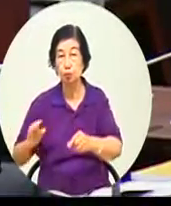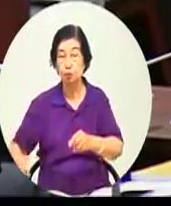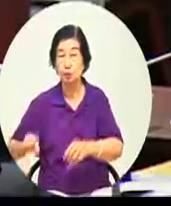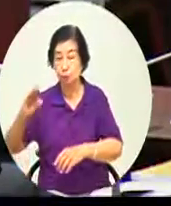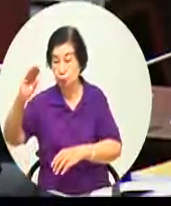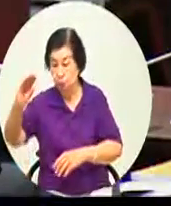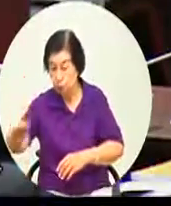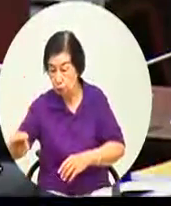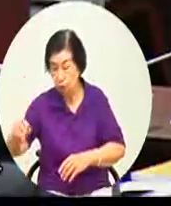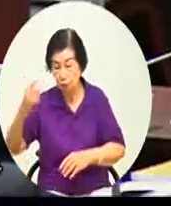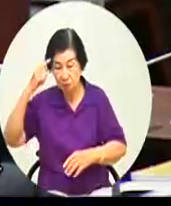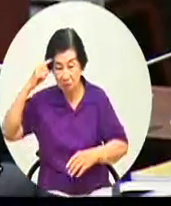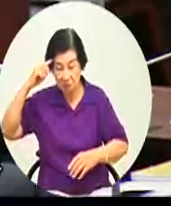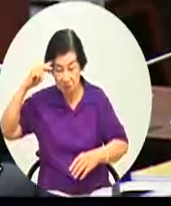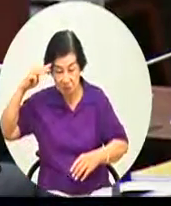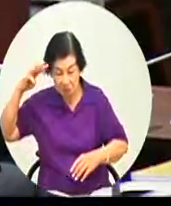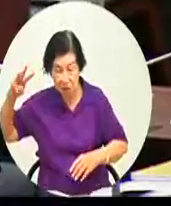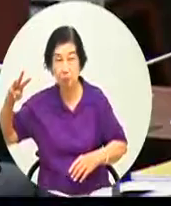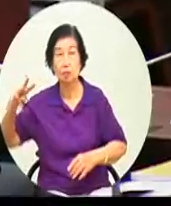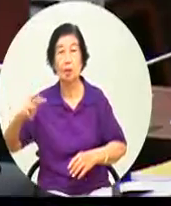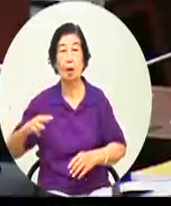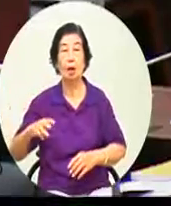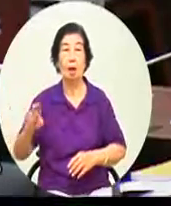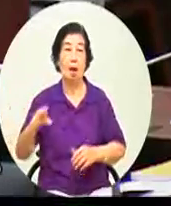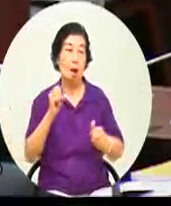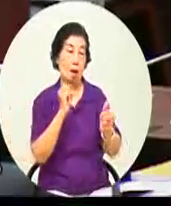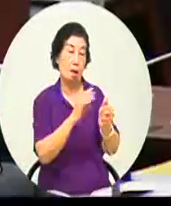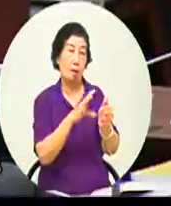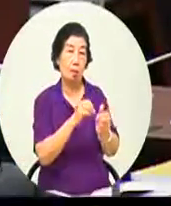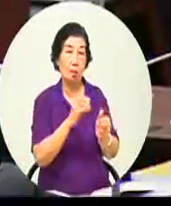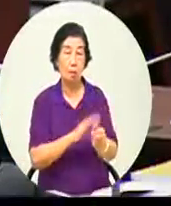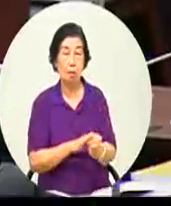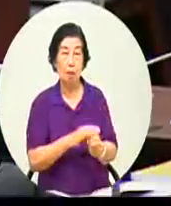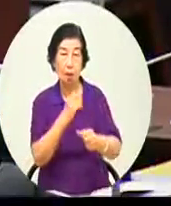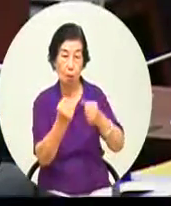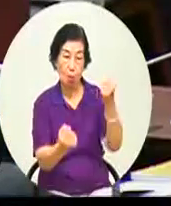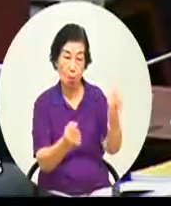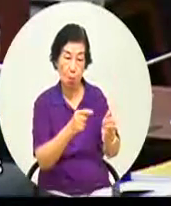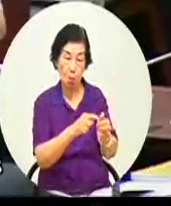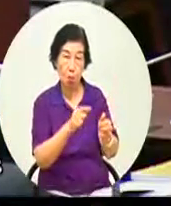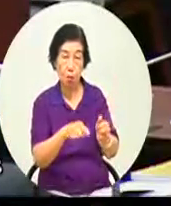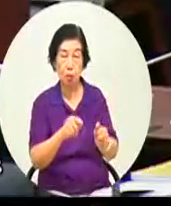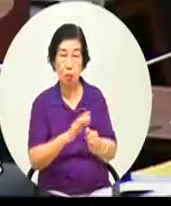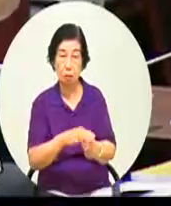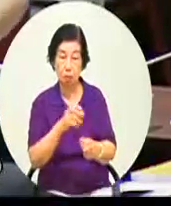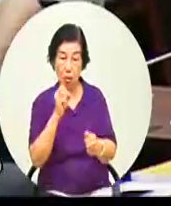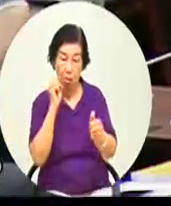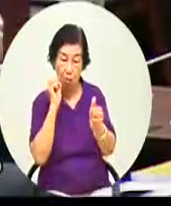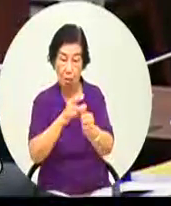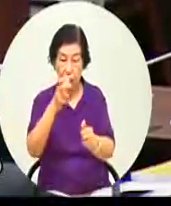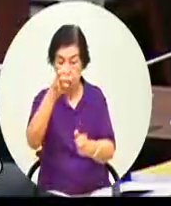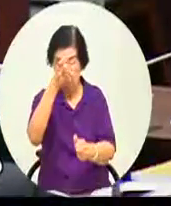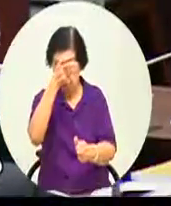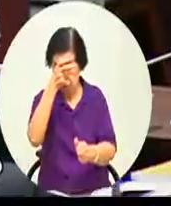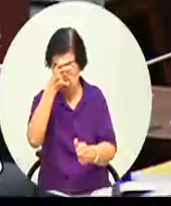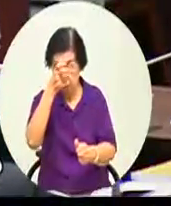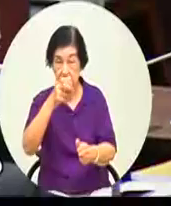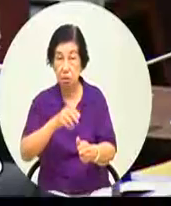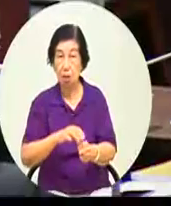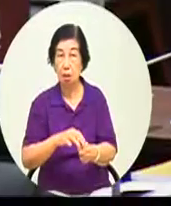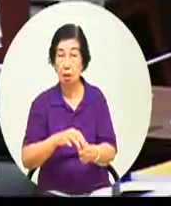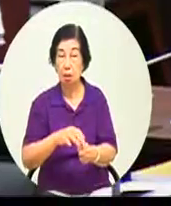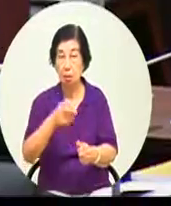啊伊要甲怪讲，你若阁唔开车，我要叫警察来迄落，嘛我要甲伊报，讲你叫警察来拖，伊这是政府违规啊，阁袂当